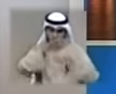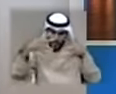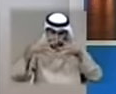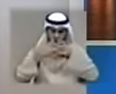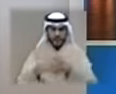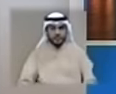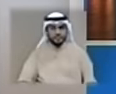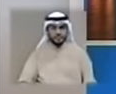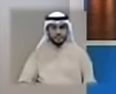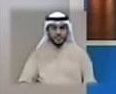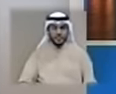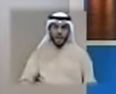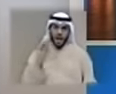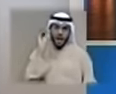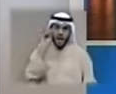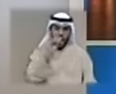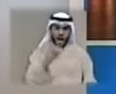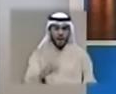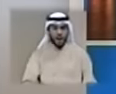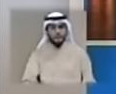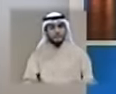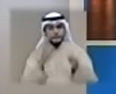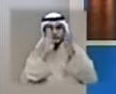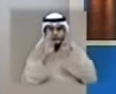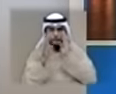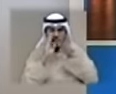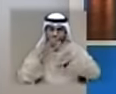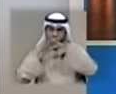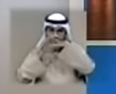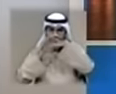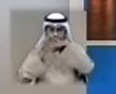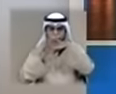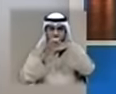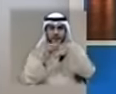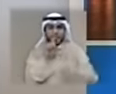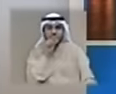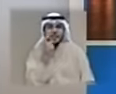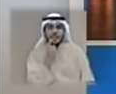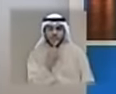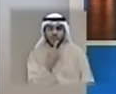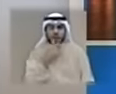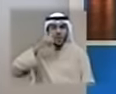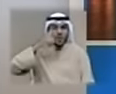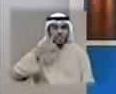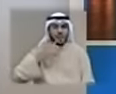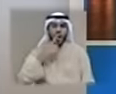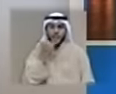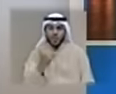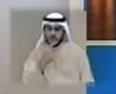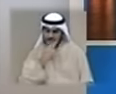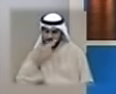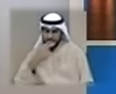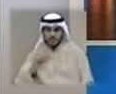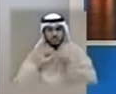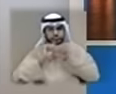أتمنى على الأخوة مستخدمي وسائل التواصل الاجتماعي عدم الاستعجال بنشر الأخبار الغير مؤكدة